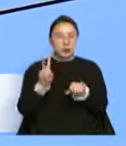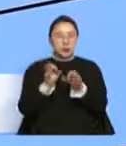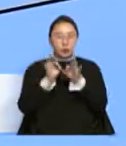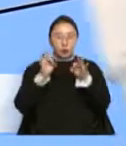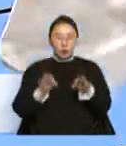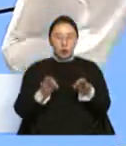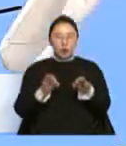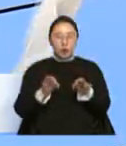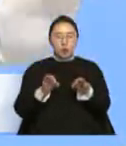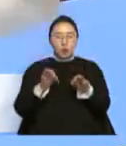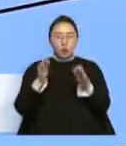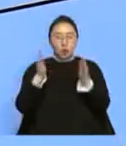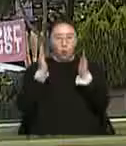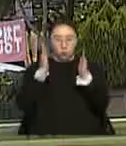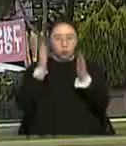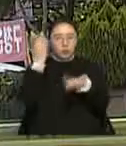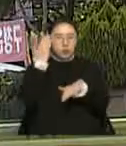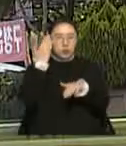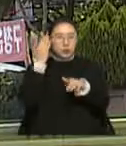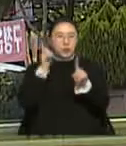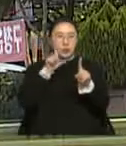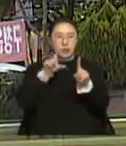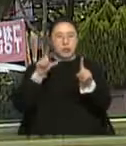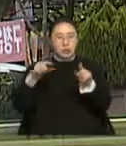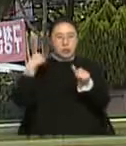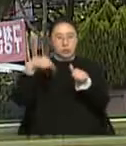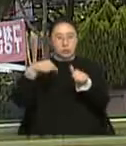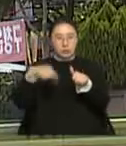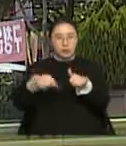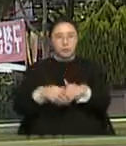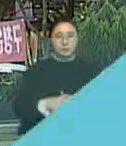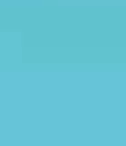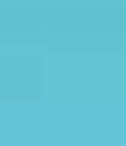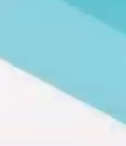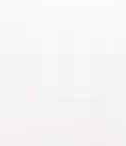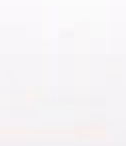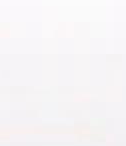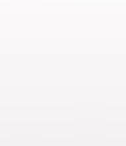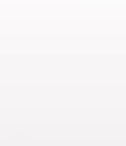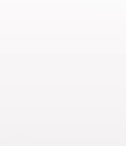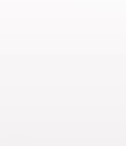it 와 원격 수업 관련 지식을 일대일로 수업 할 계획입니다